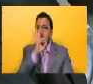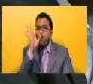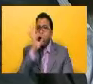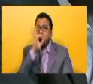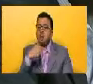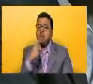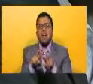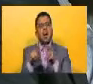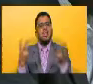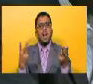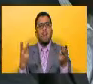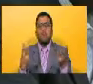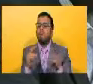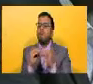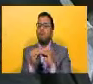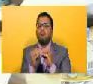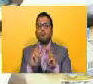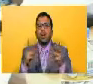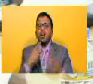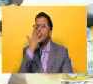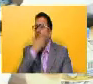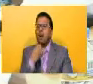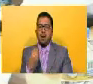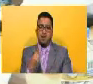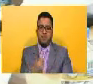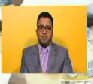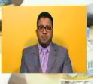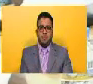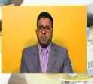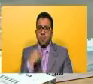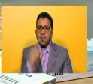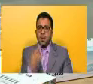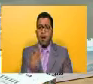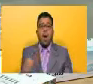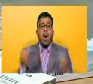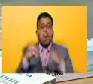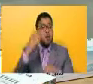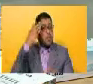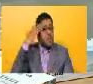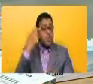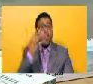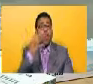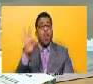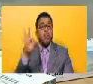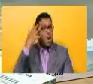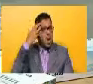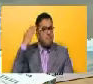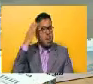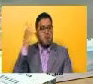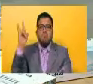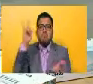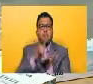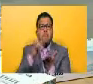على اختلاف أنواعه وأشكاله. أكثر من 30 خبير في مجال التراث ووفود من دول